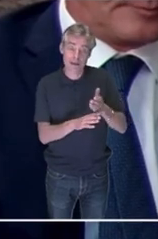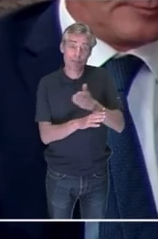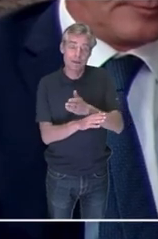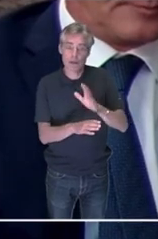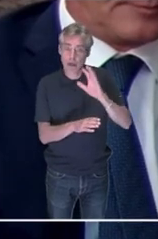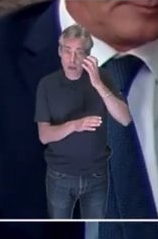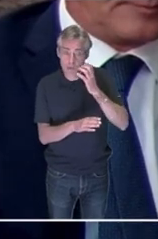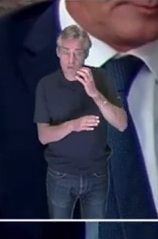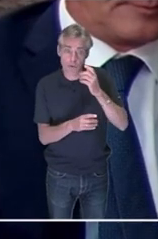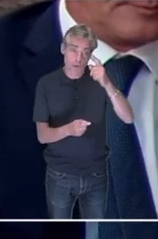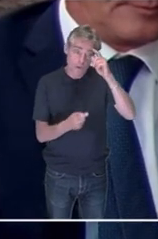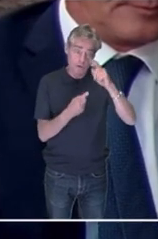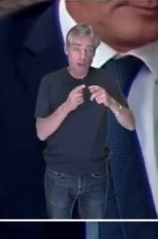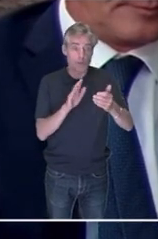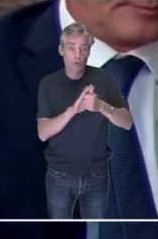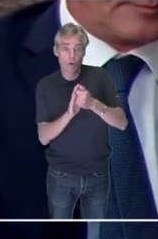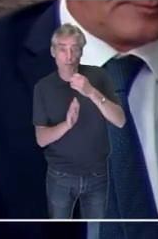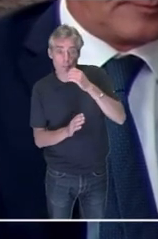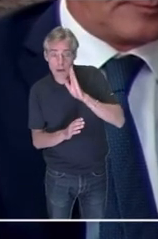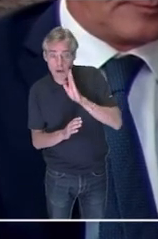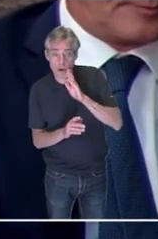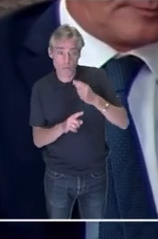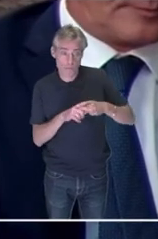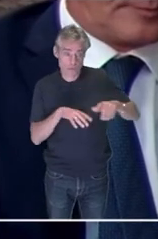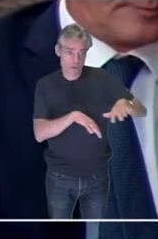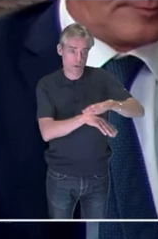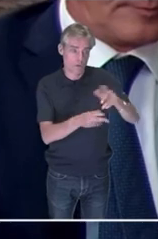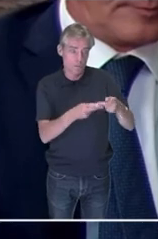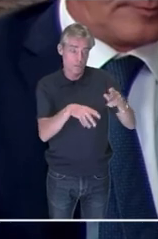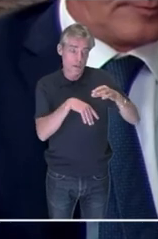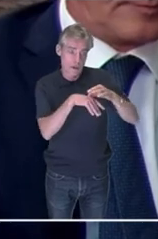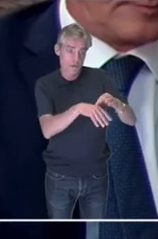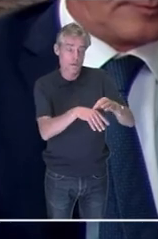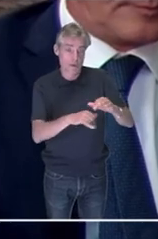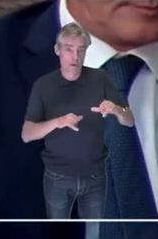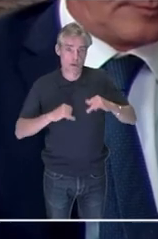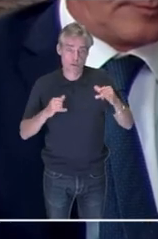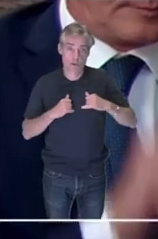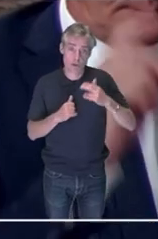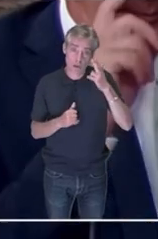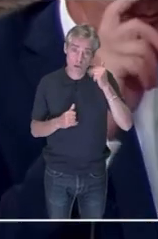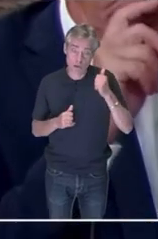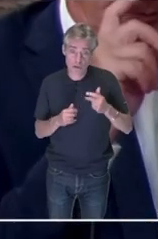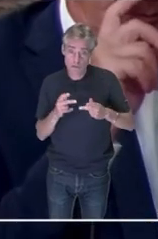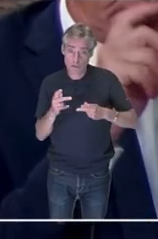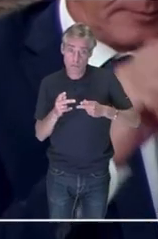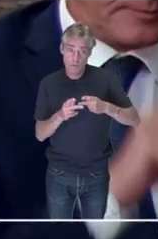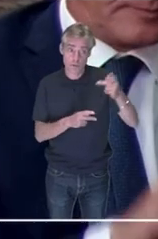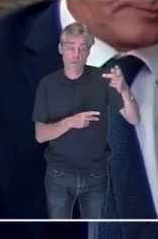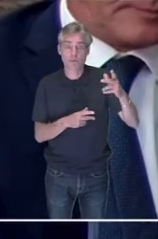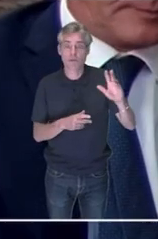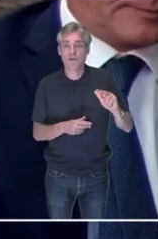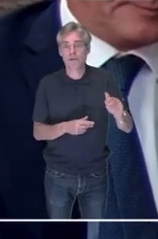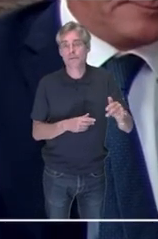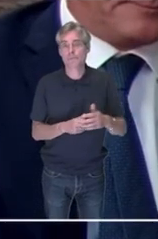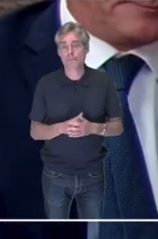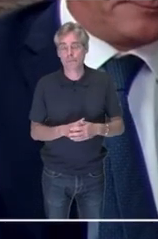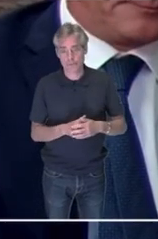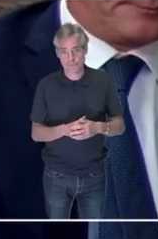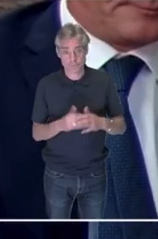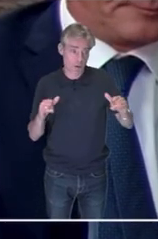la parentalité et accompagner ce public jeune, puisque nous l'avons vu, ils sont de plus en plus jeunes, une partie d'entre eux sont de plus en